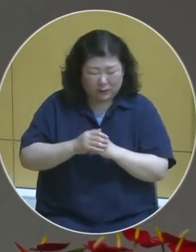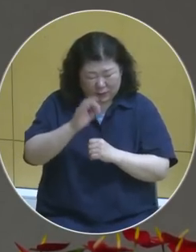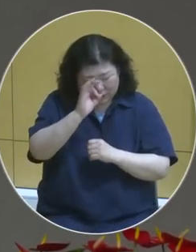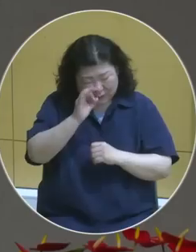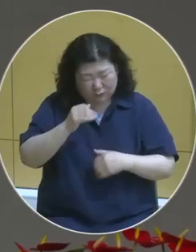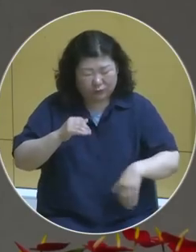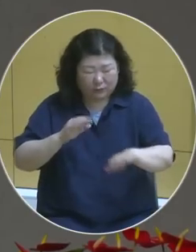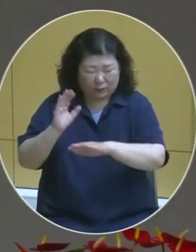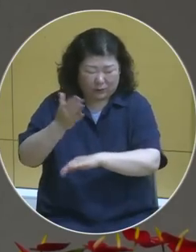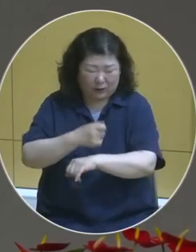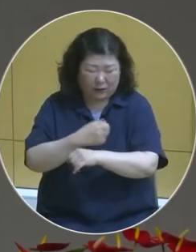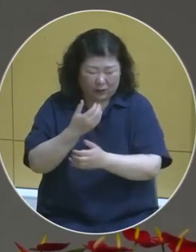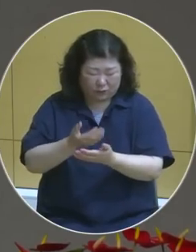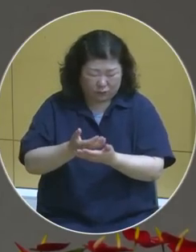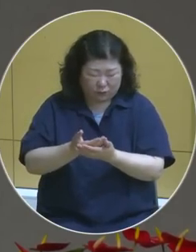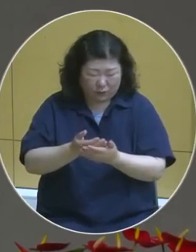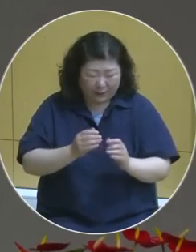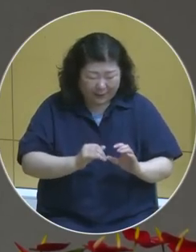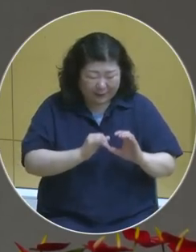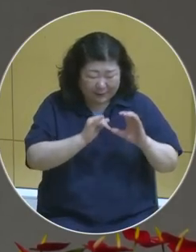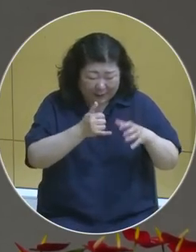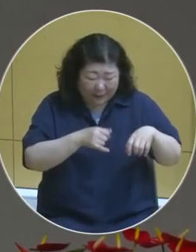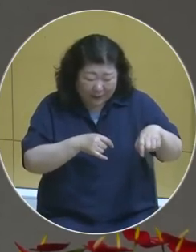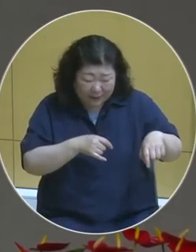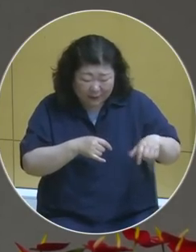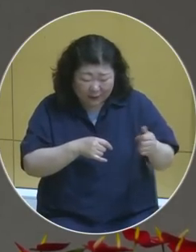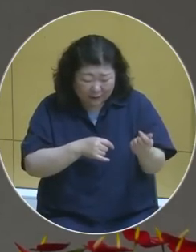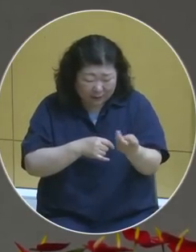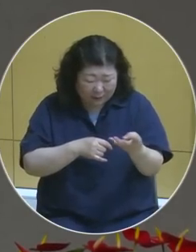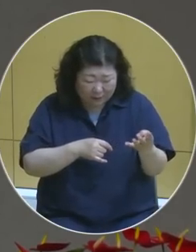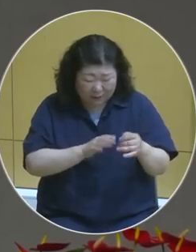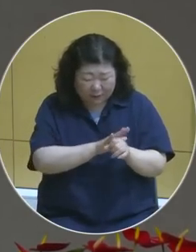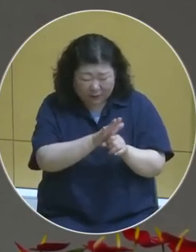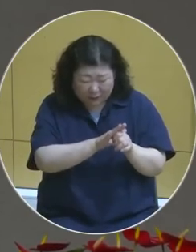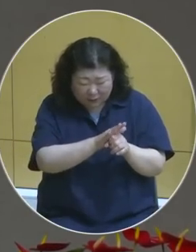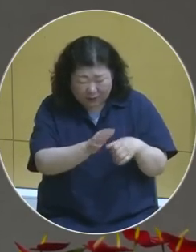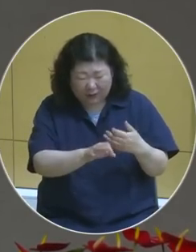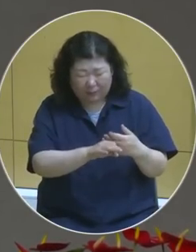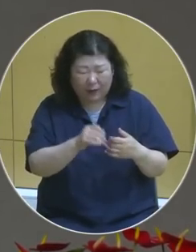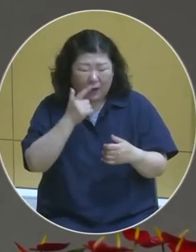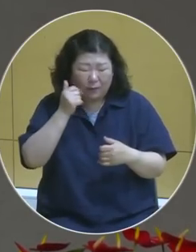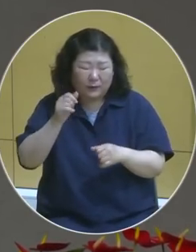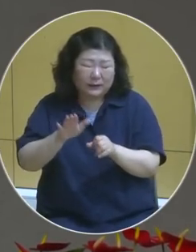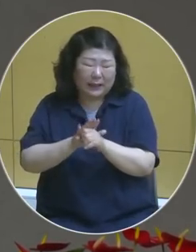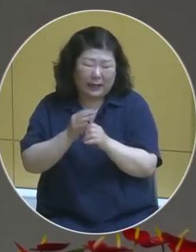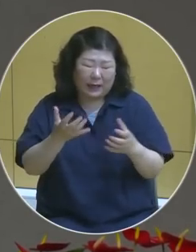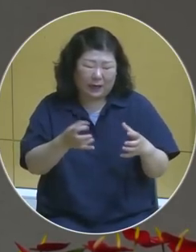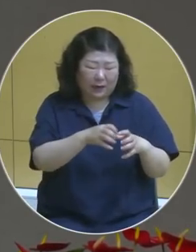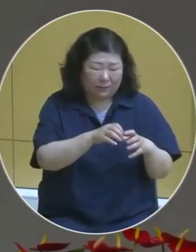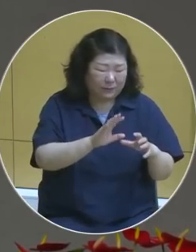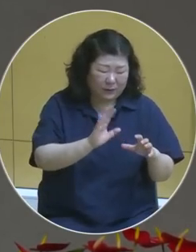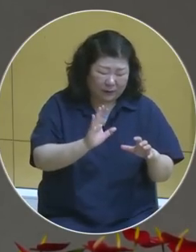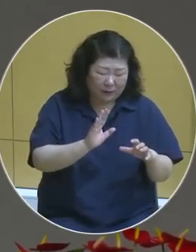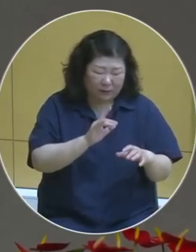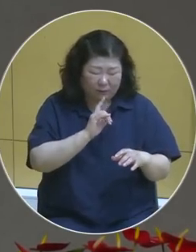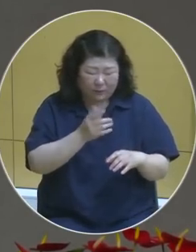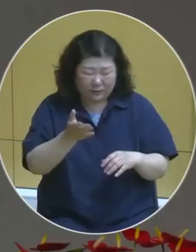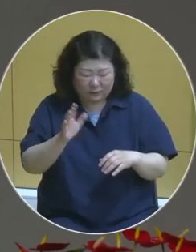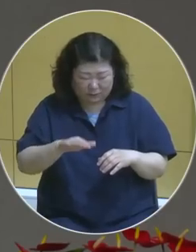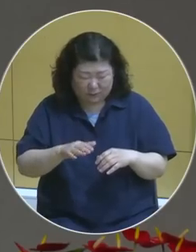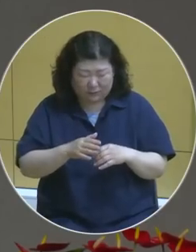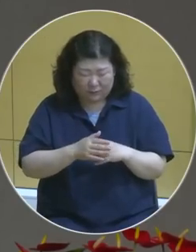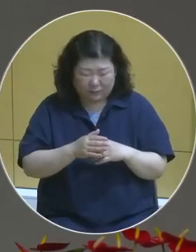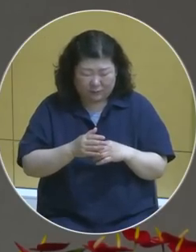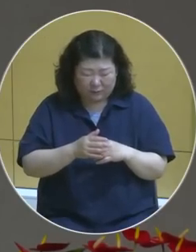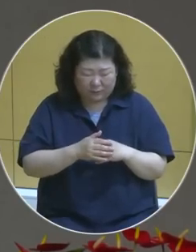주시옵소서. 세상이나 세상에 있는 것들을 사랑하면 아버지의 사랑이 그 안에 있지 아니하다 하여 싸우니 세상의 유혹에 빠지지 않게